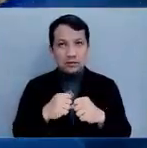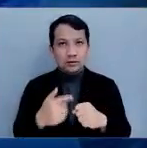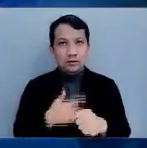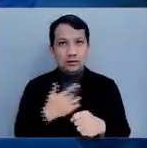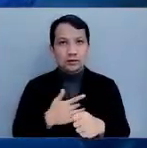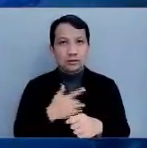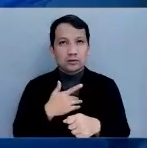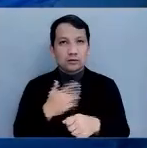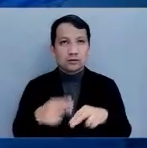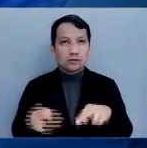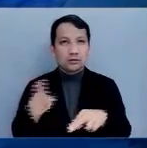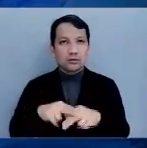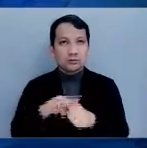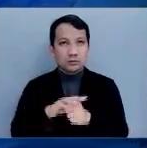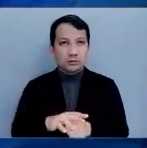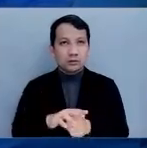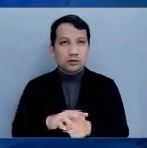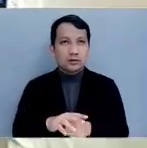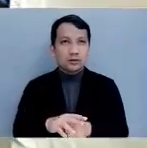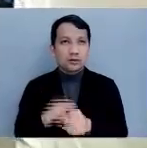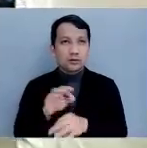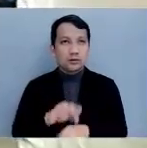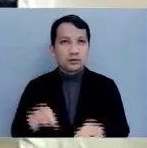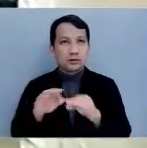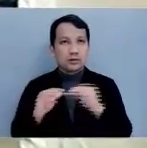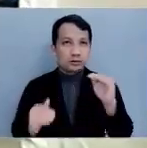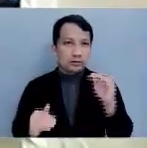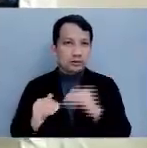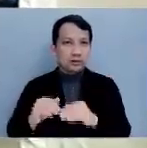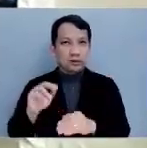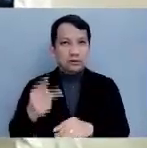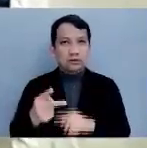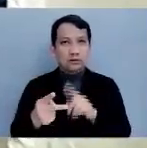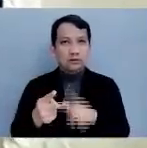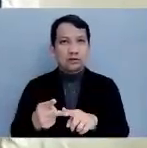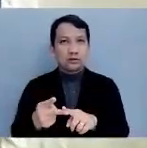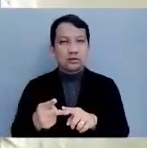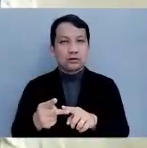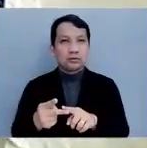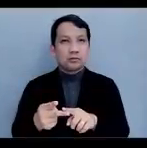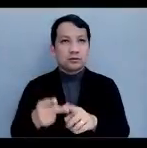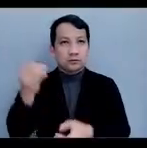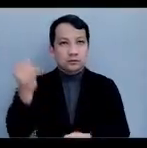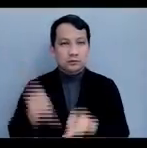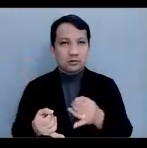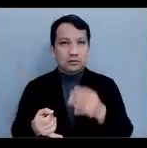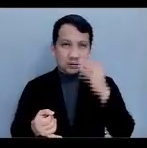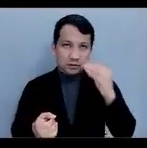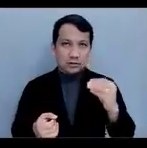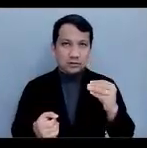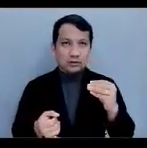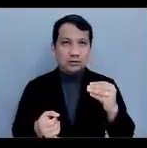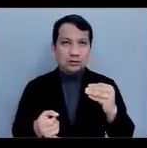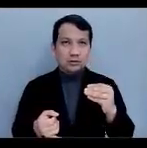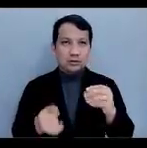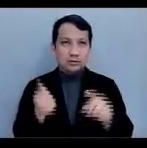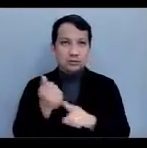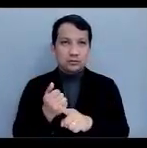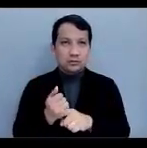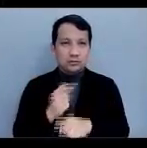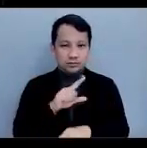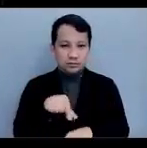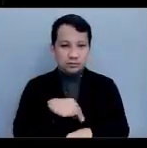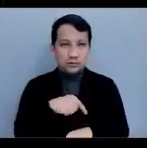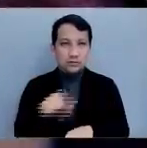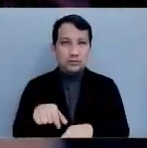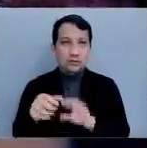daw ng dagdag na pressure. Kailangang umabot ng 2 sa ating mga pambato sa finals ng men's event para sa automatic qualification